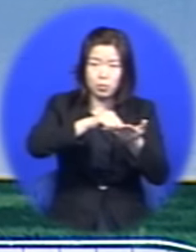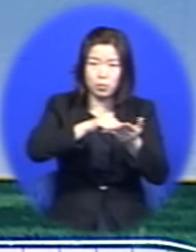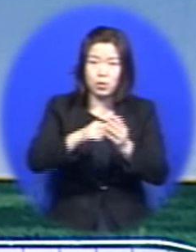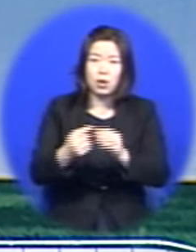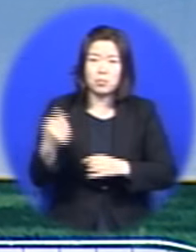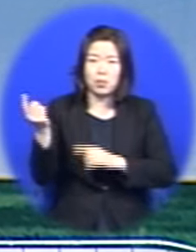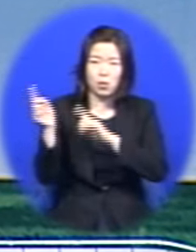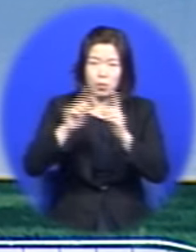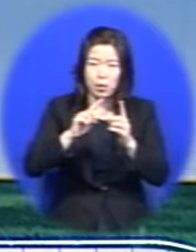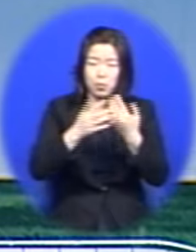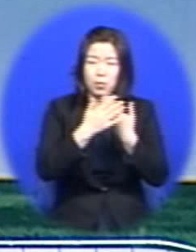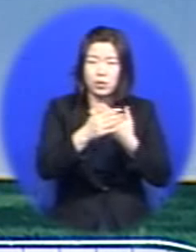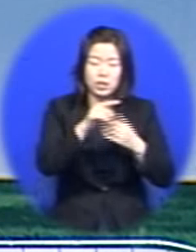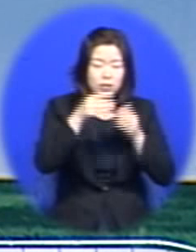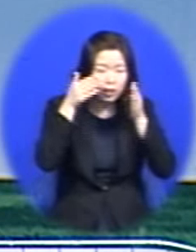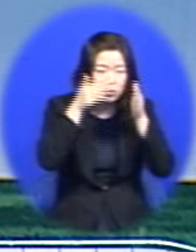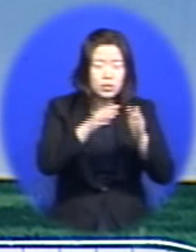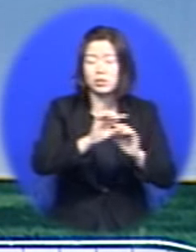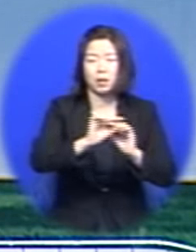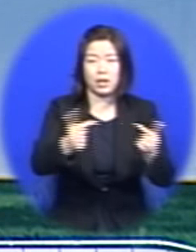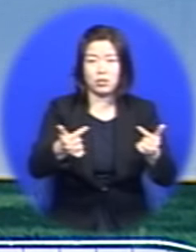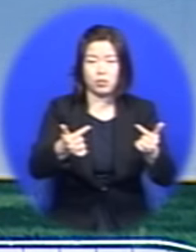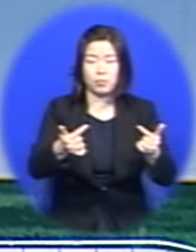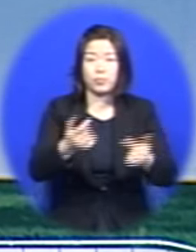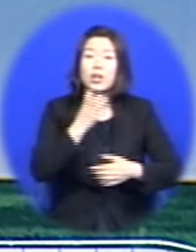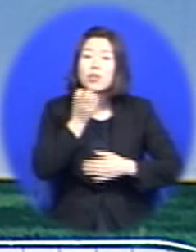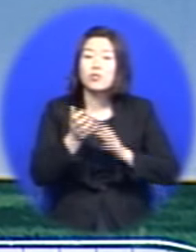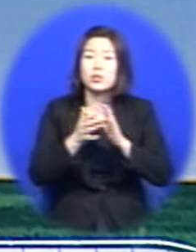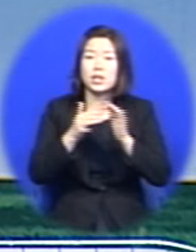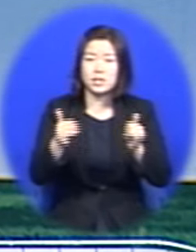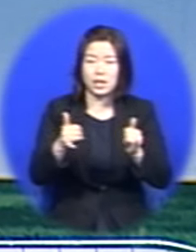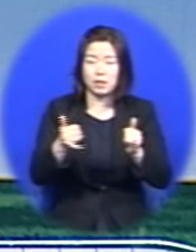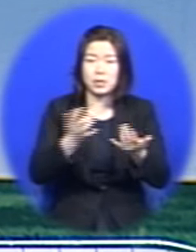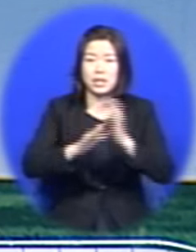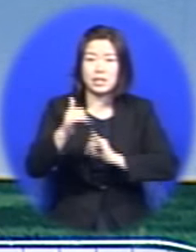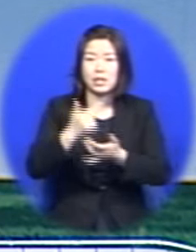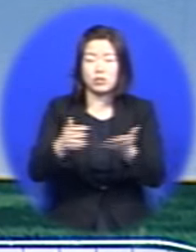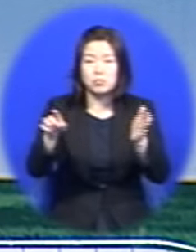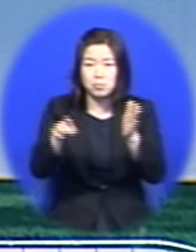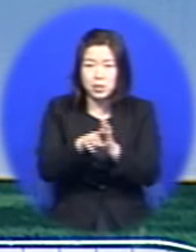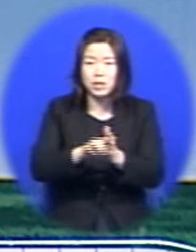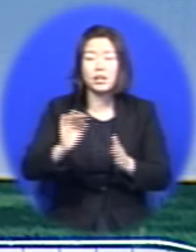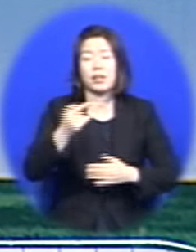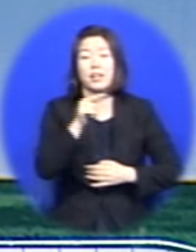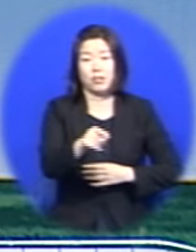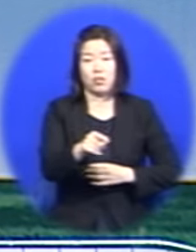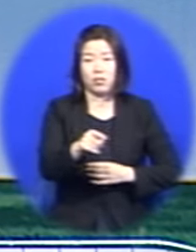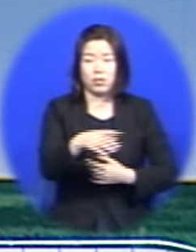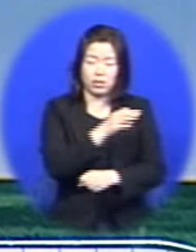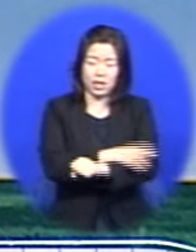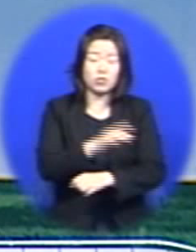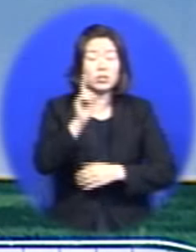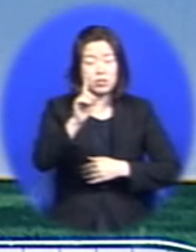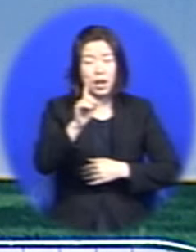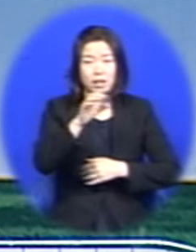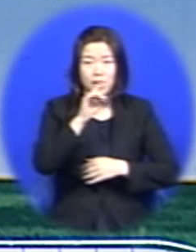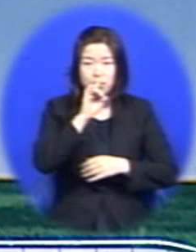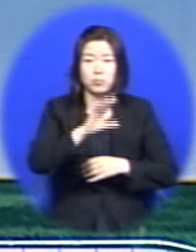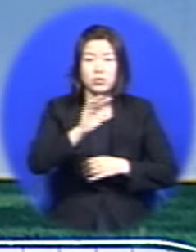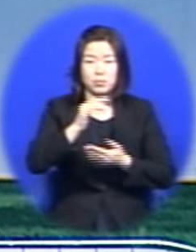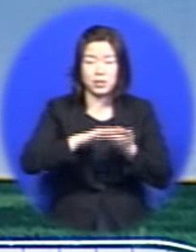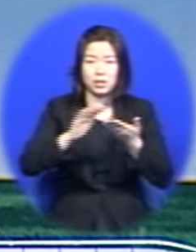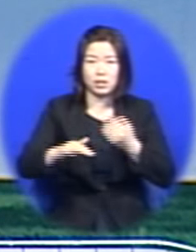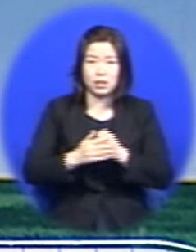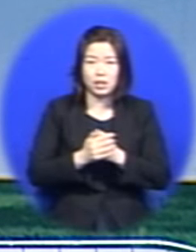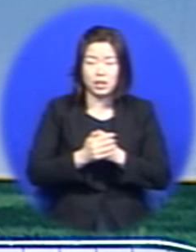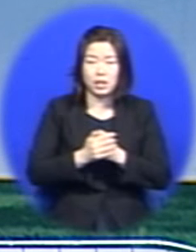아닙니다. 유대인들이 예수를 믿게 될 것이라는 단순히 그거 하나예요. 유대인들이 예수를 믿게